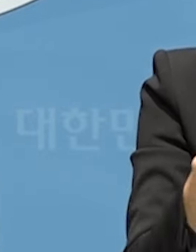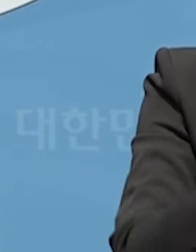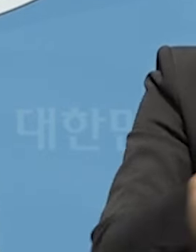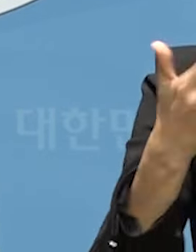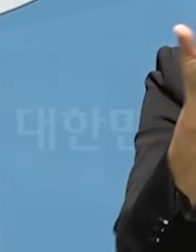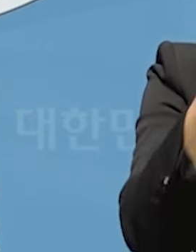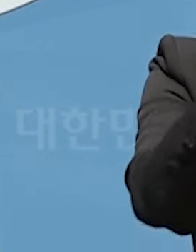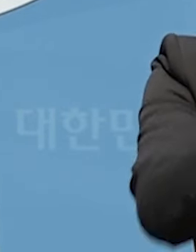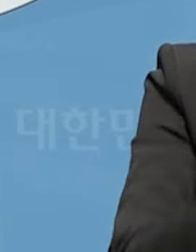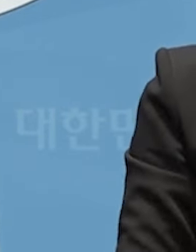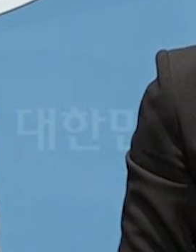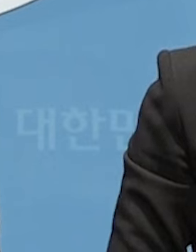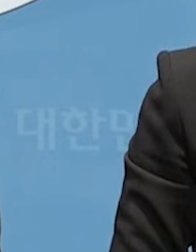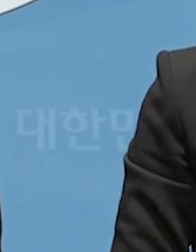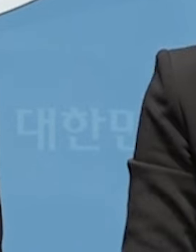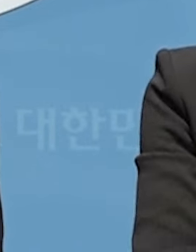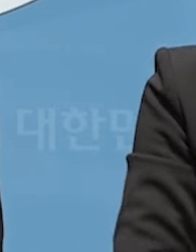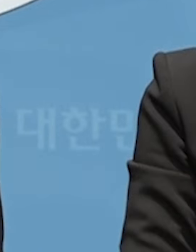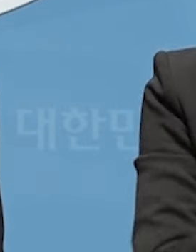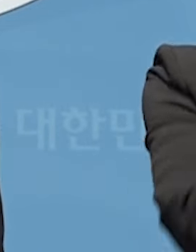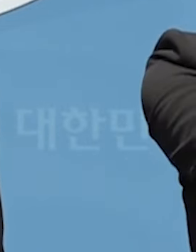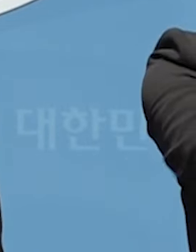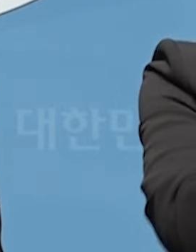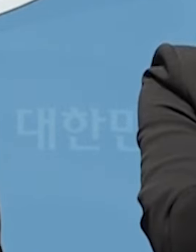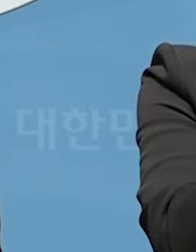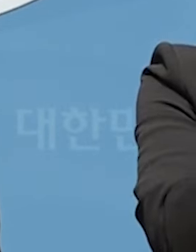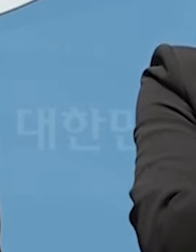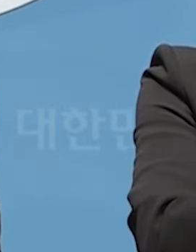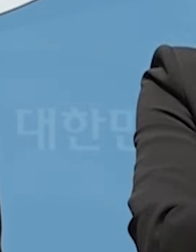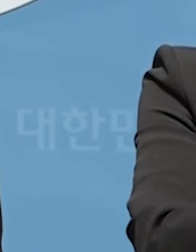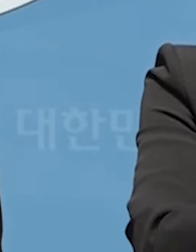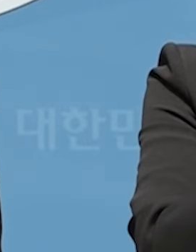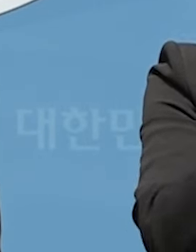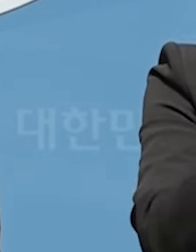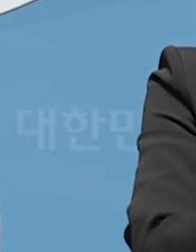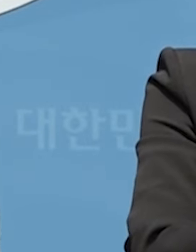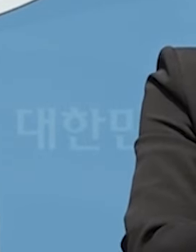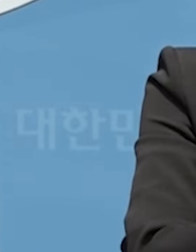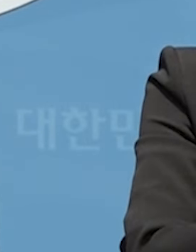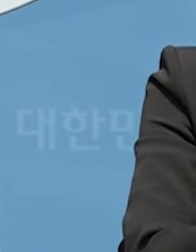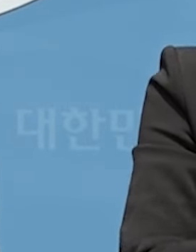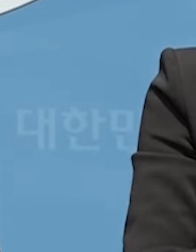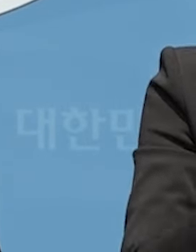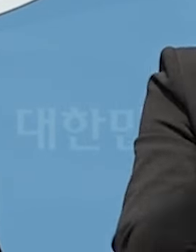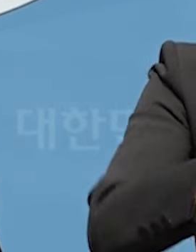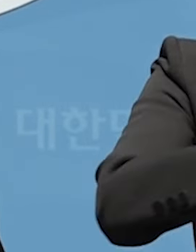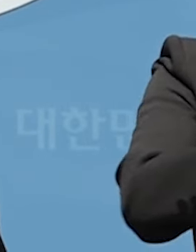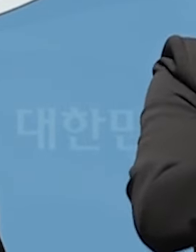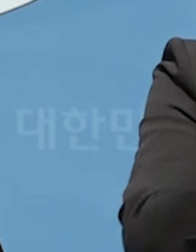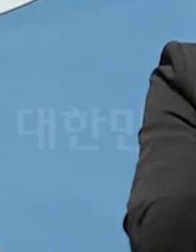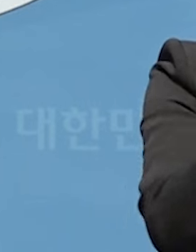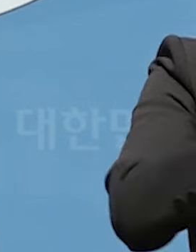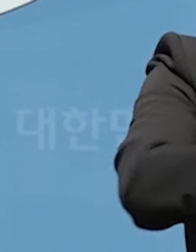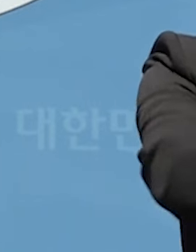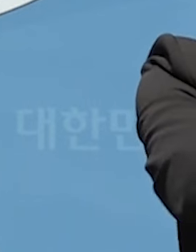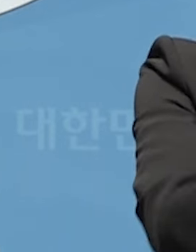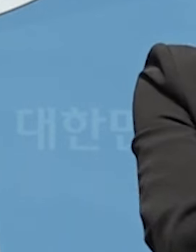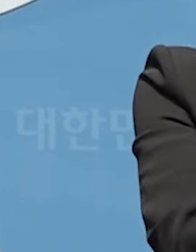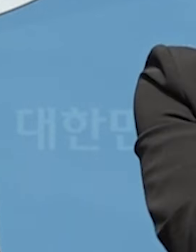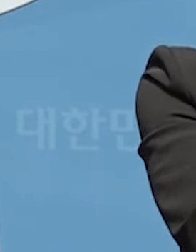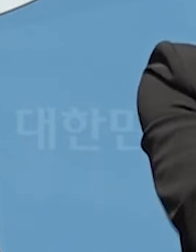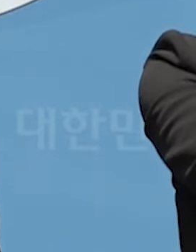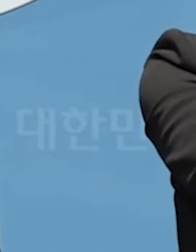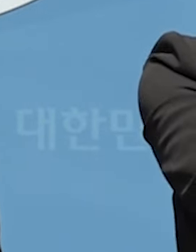매매 예약금 요구와 같은 불합리한 관행이 일을 훼손하고 있으며 특히 임차인들에게 불공정한 부담을 지우고